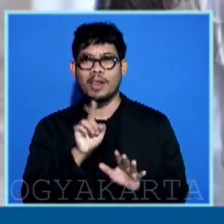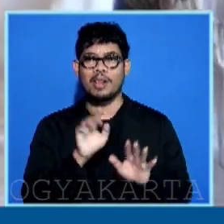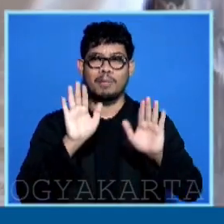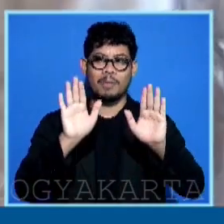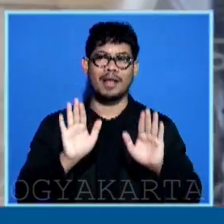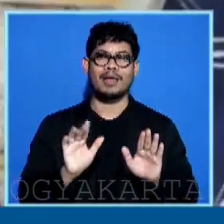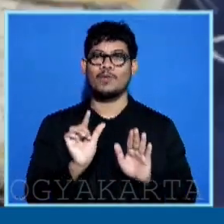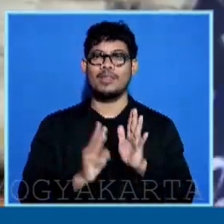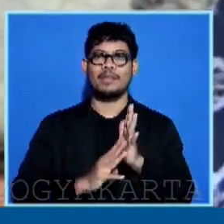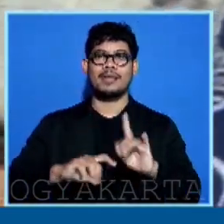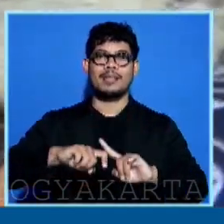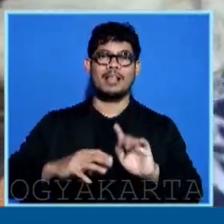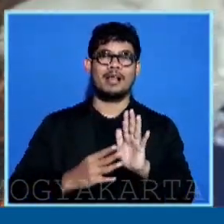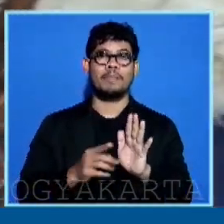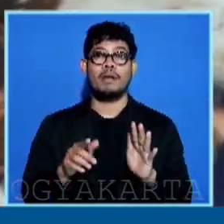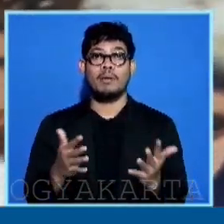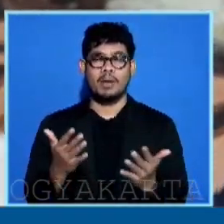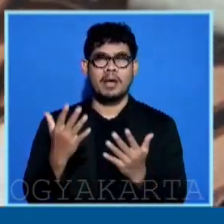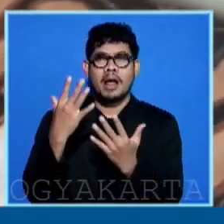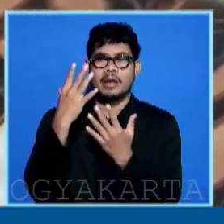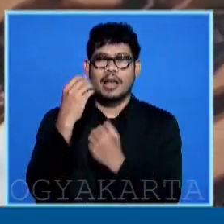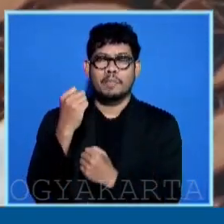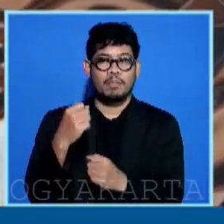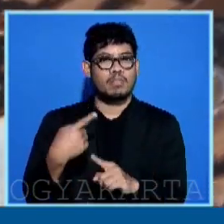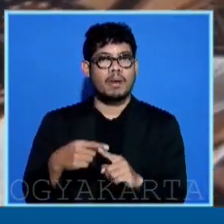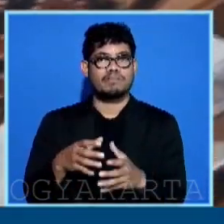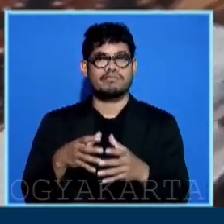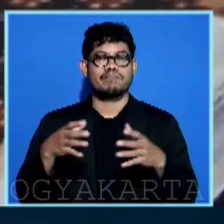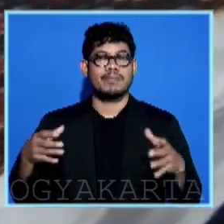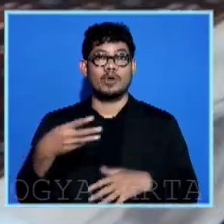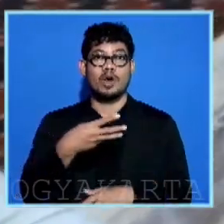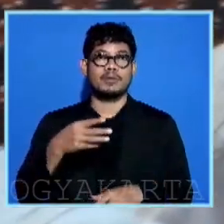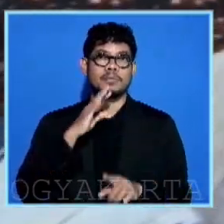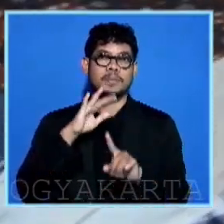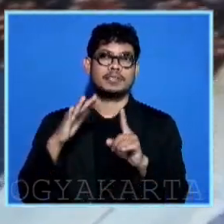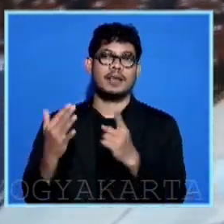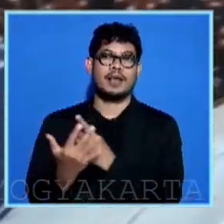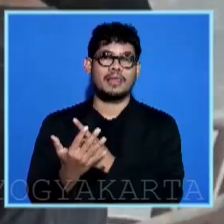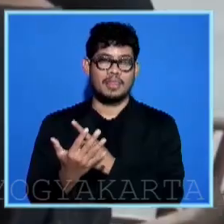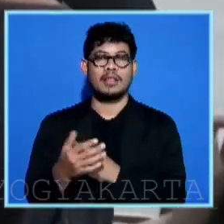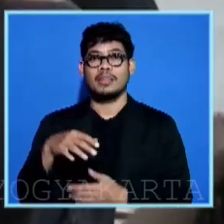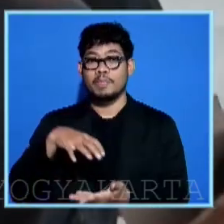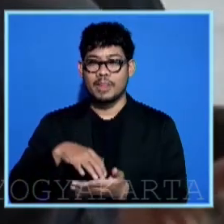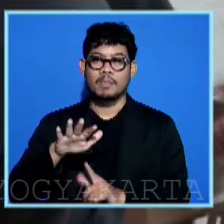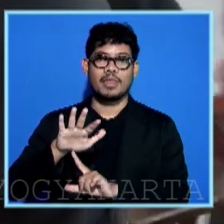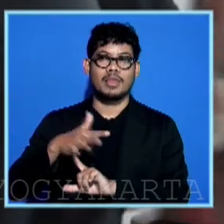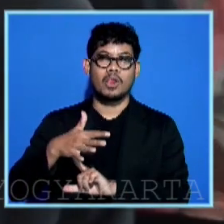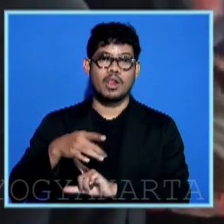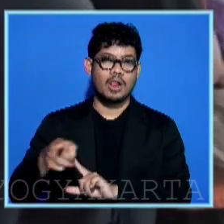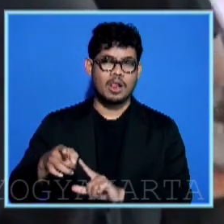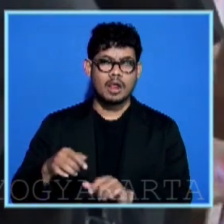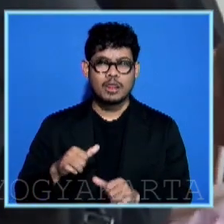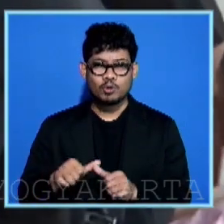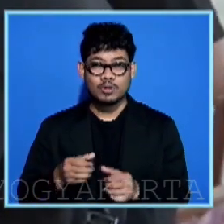dipun ajab saged mekaraken ekonomi masyarakat mliginipun ing Wukir Sari Imogiri soho dados kupiyo kangge ngentasaken